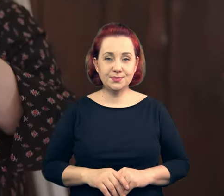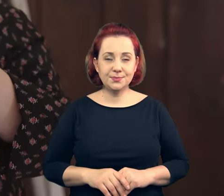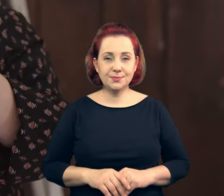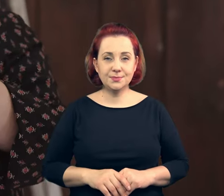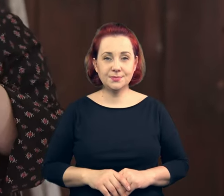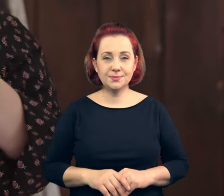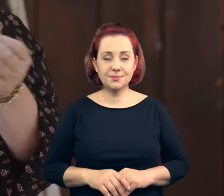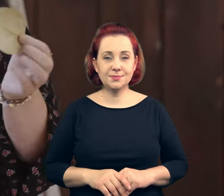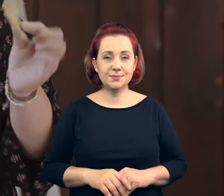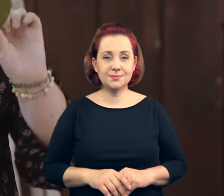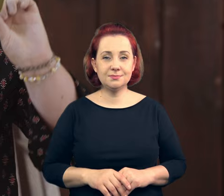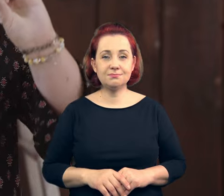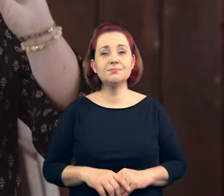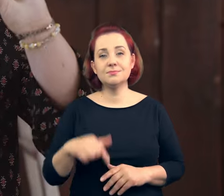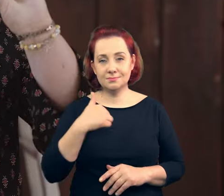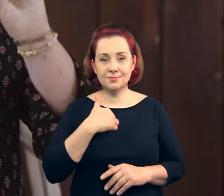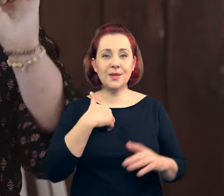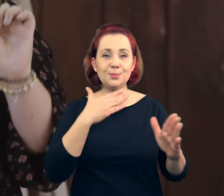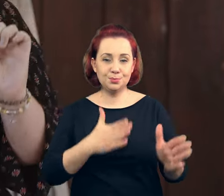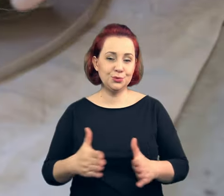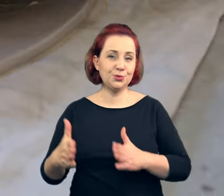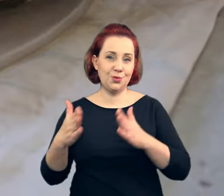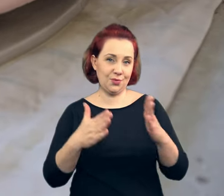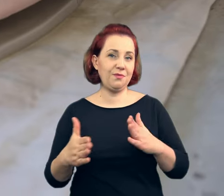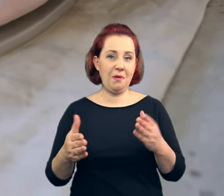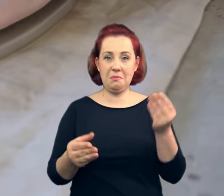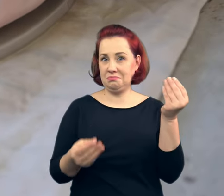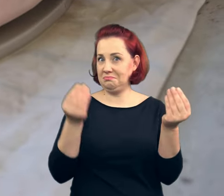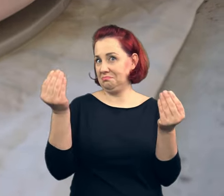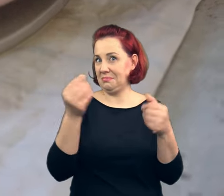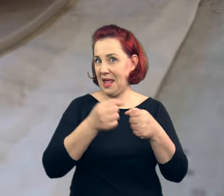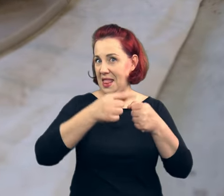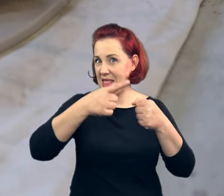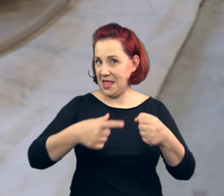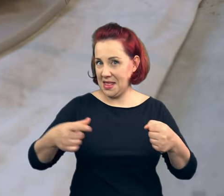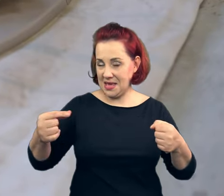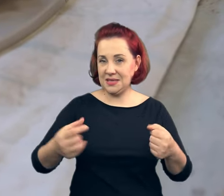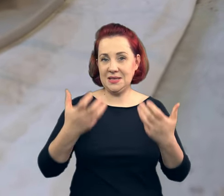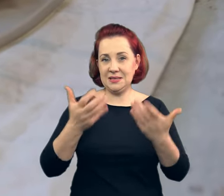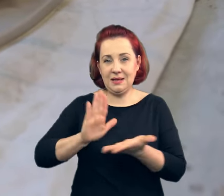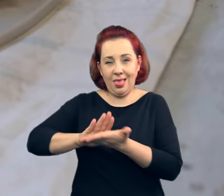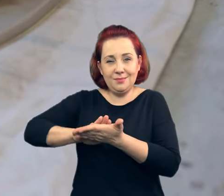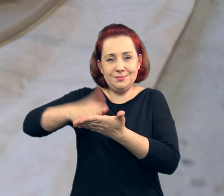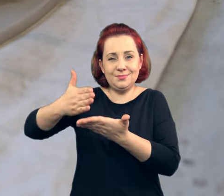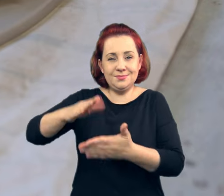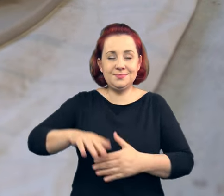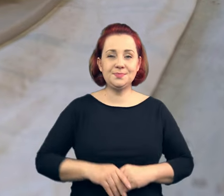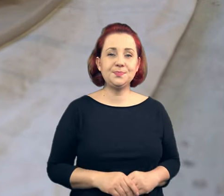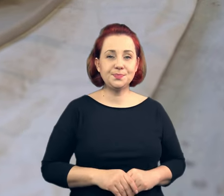przygotowałam sobie właśnie takie listki, które będę chciała odcisnąć. Położę sobie